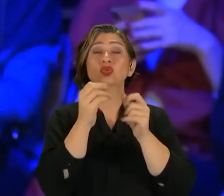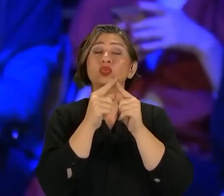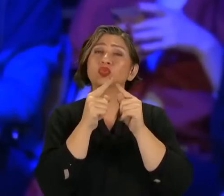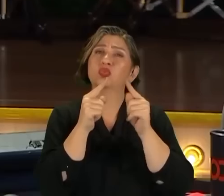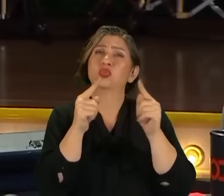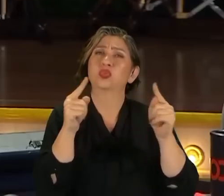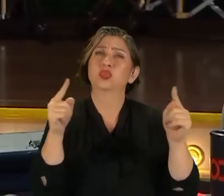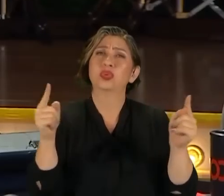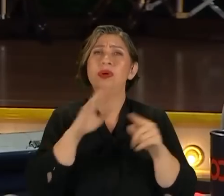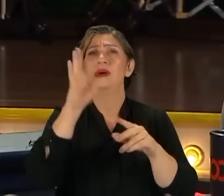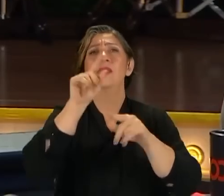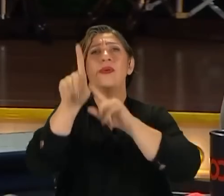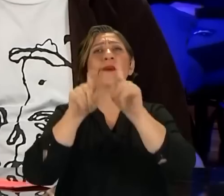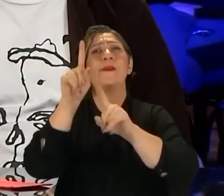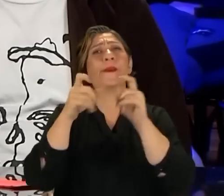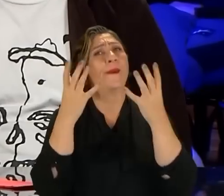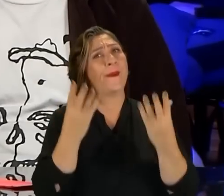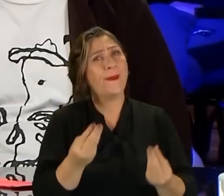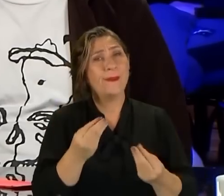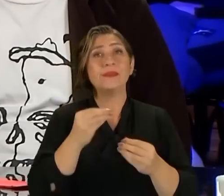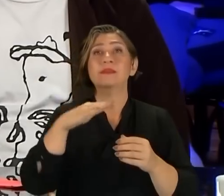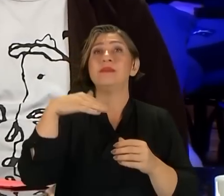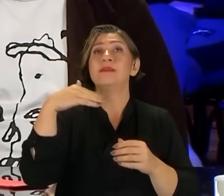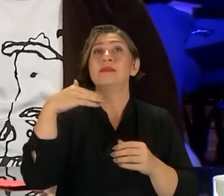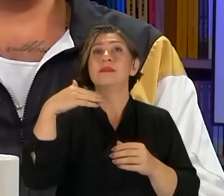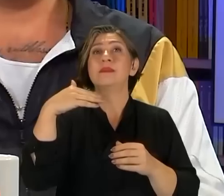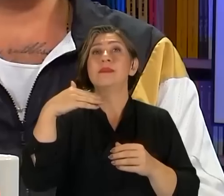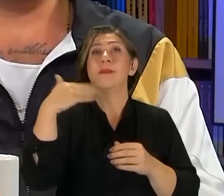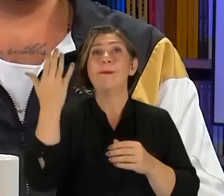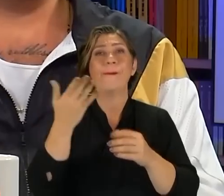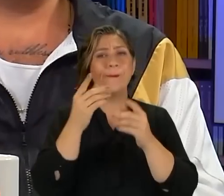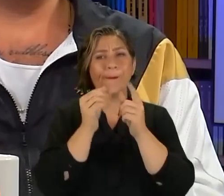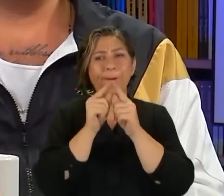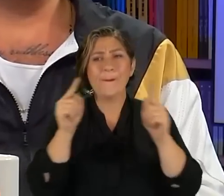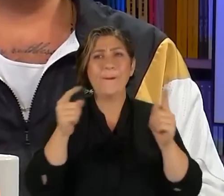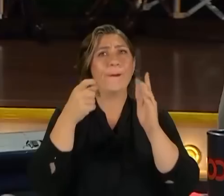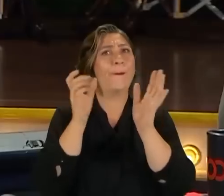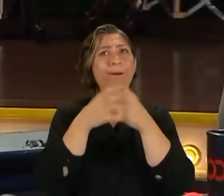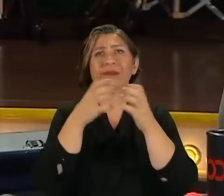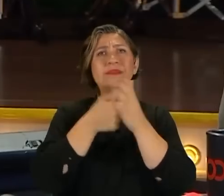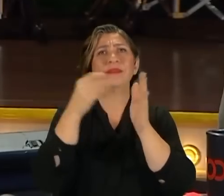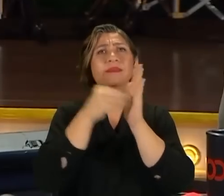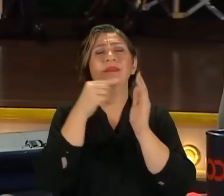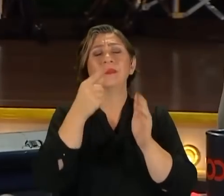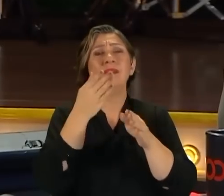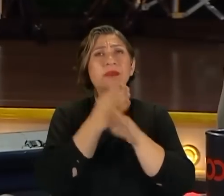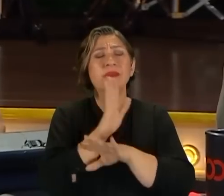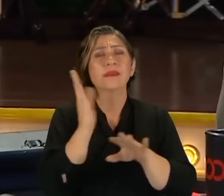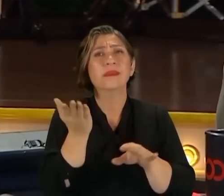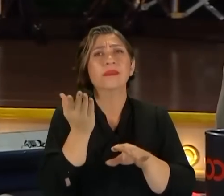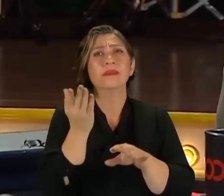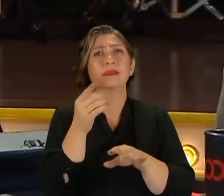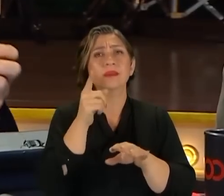uzuyor bunlar. Her yerde belki soruyorlardır. Diğer niye böyle uzun isimler veriliyor gruplara diye. Fakat hakikaten